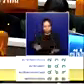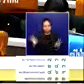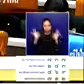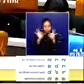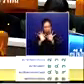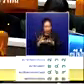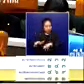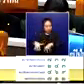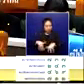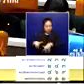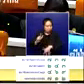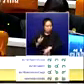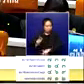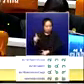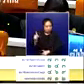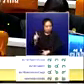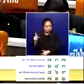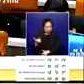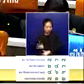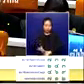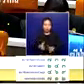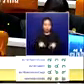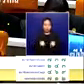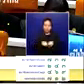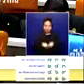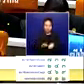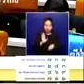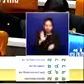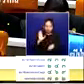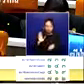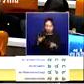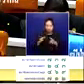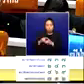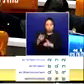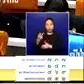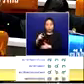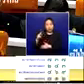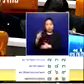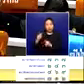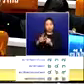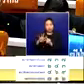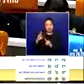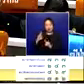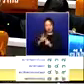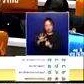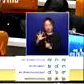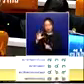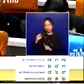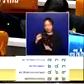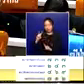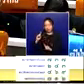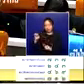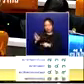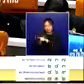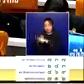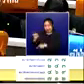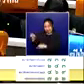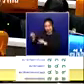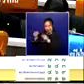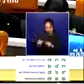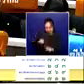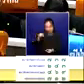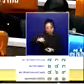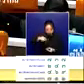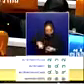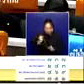ประชาชนเป็นเบื้องต้นและรับใช้มรดกคณะที่คณะราษฎรได้มอบไว้ให้เอาจุดนั้นเป็นหมุดหมายในการร่างรัฐธร